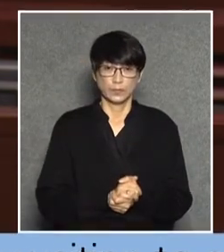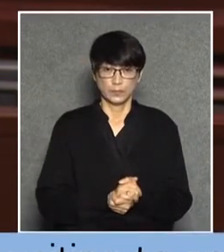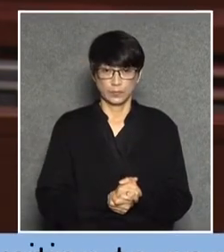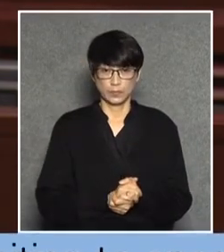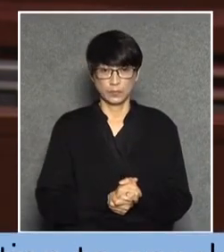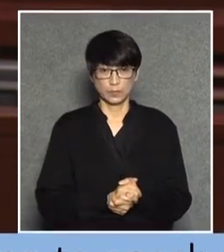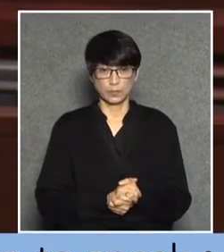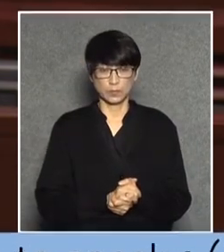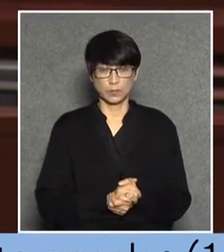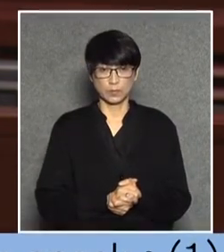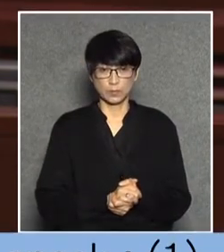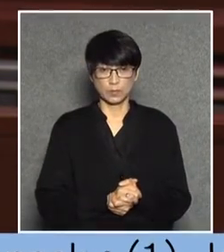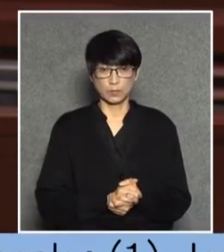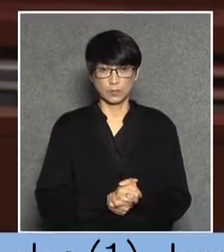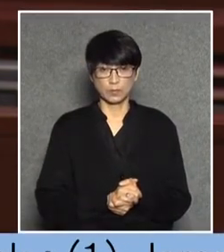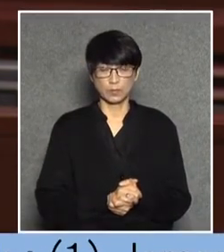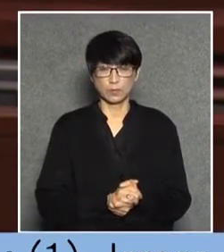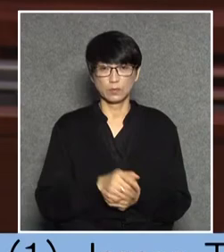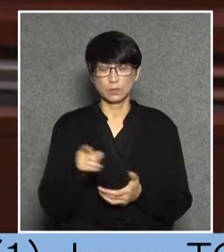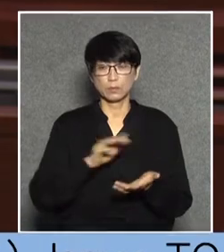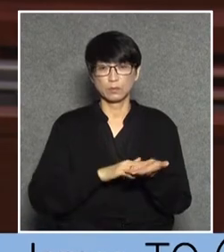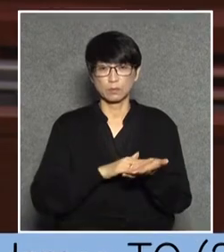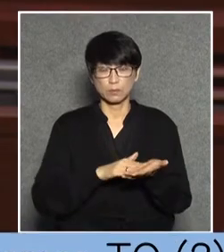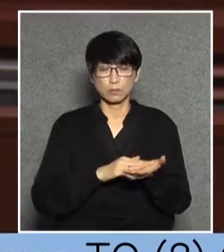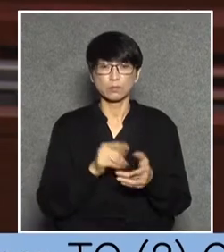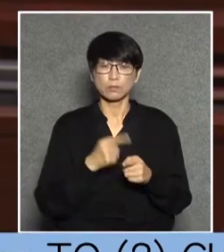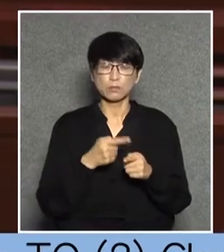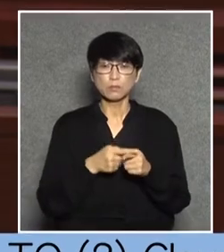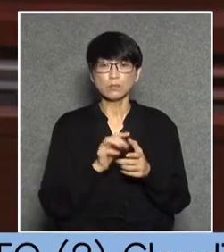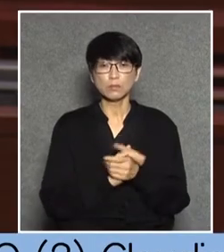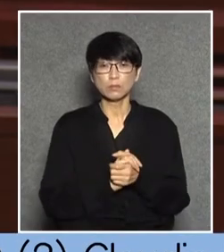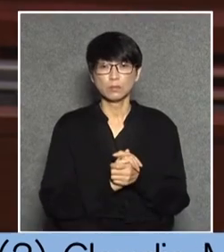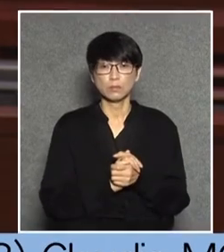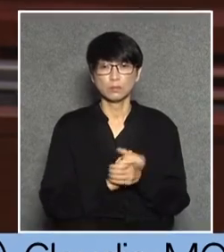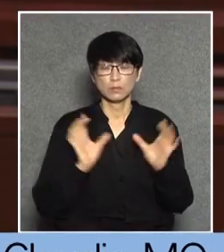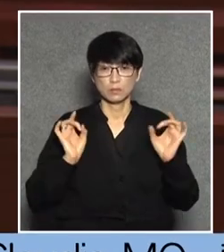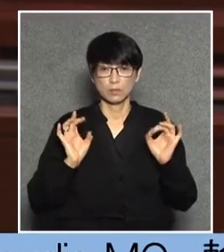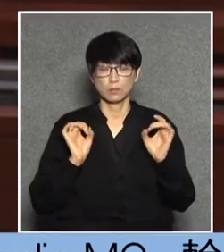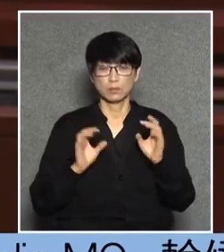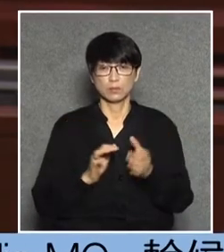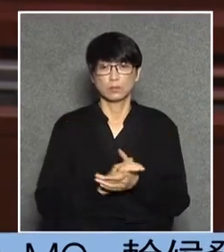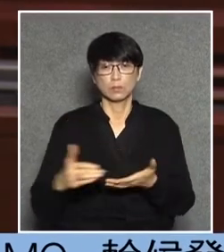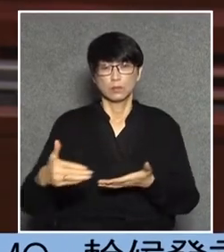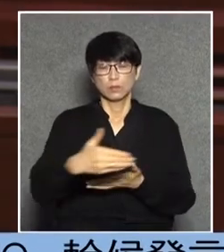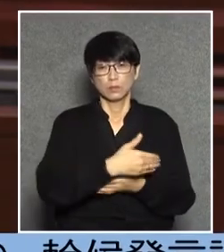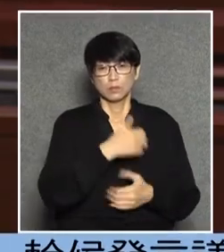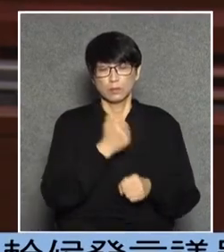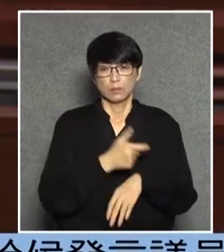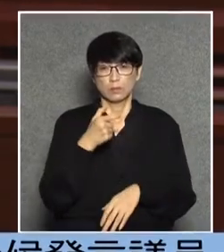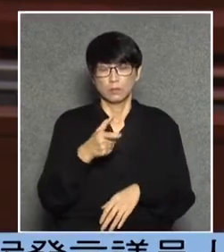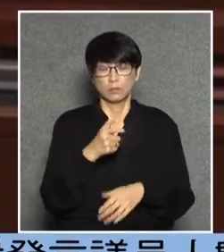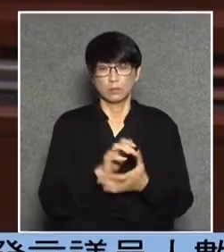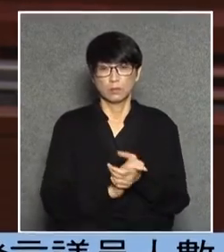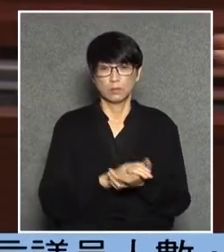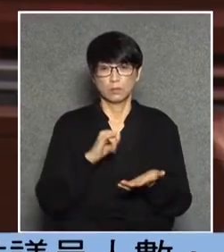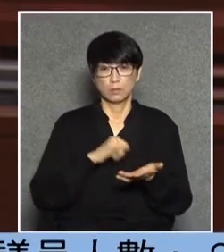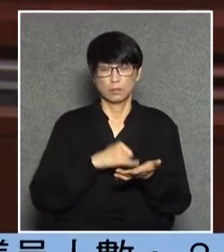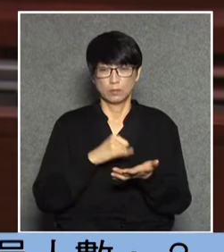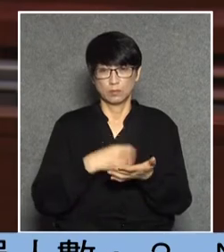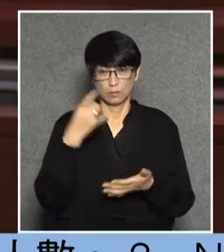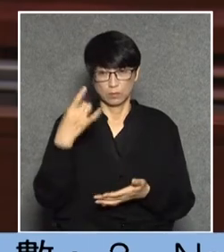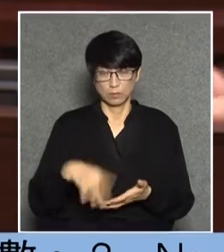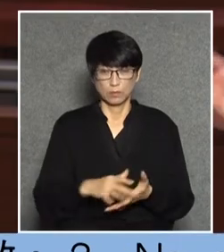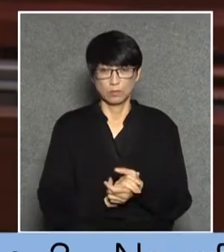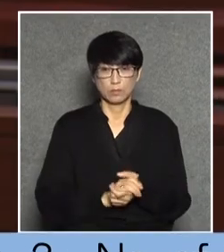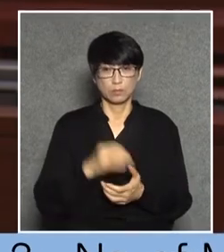㗎，係咪唔係冇呢啲嘢啊，主席，私募基金免税啊，而家個搞個大頭佛，我唔知佢免咗幾